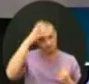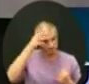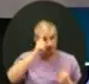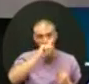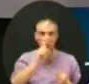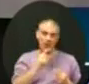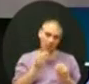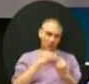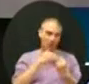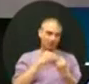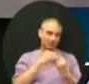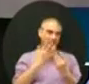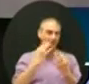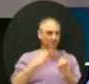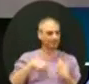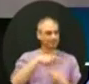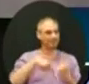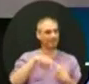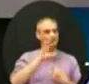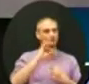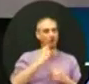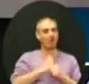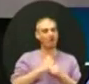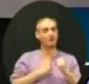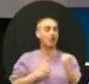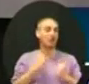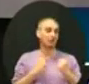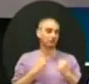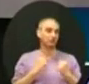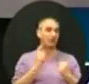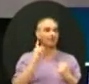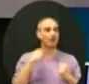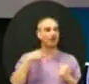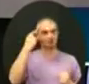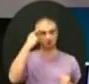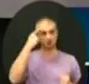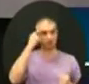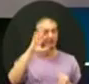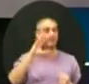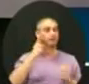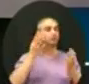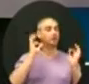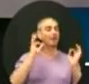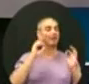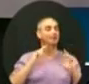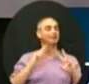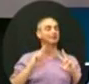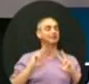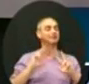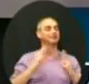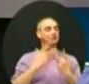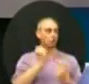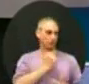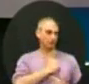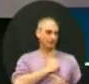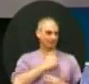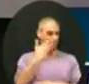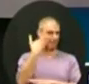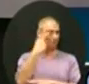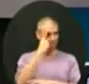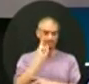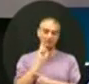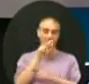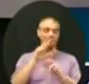ואולי עוד כמה סבבים של עבודה קשה, אבל אני חושב שמה שמייחד את הציבור הדתי-לאומי, למעשה כמקפצה גם